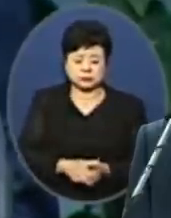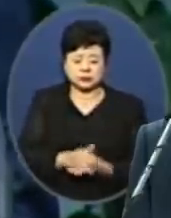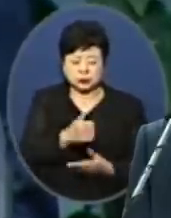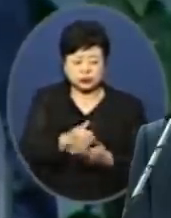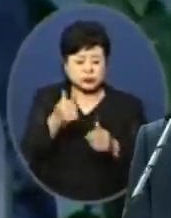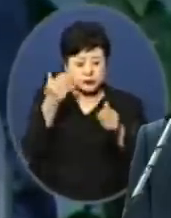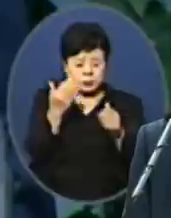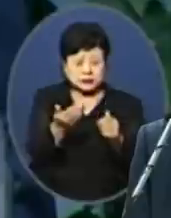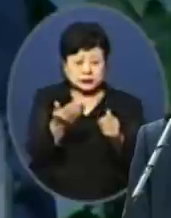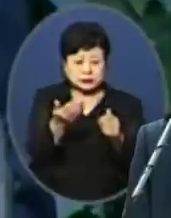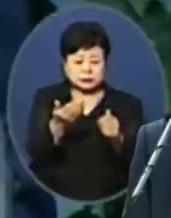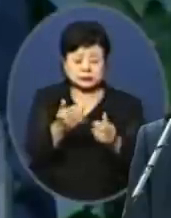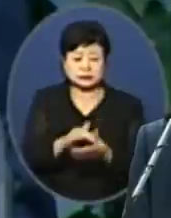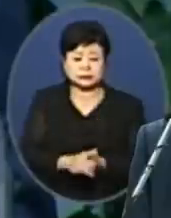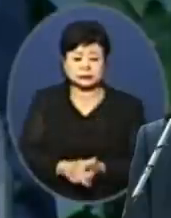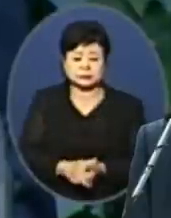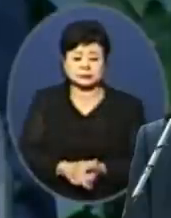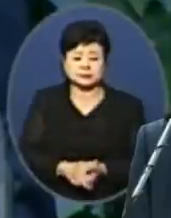주님께서